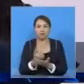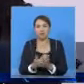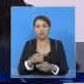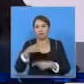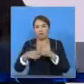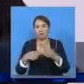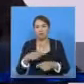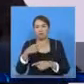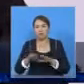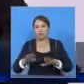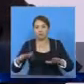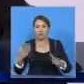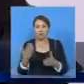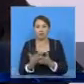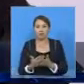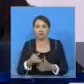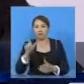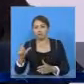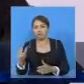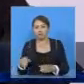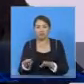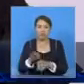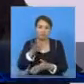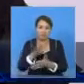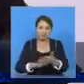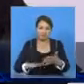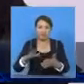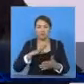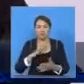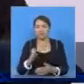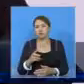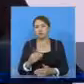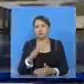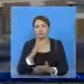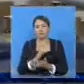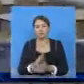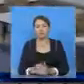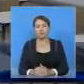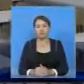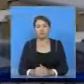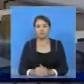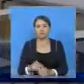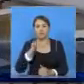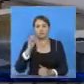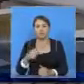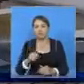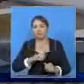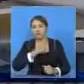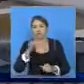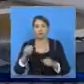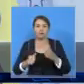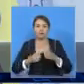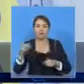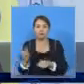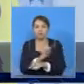болашақта біздің ұрпақтарымыз да осы азаматтарымыздың ісін жалғастырып жатырса, нұр үстіне нұр болар еді. Мұнда жеткіншектерді әскери патриоттық